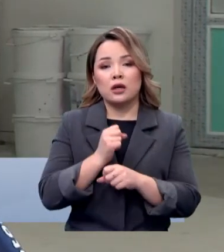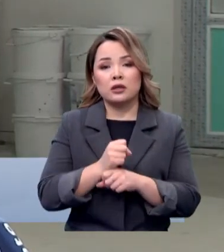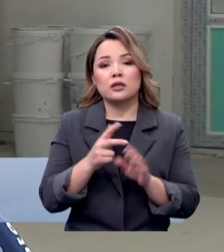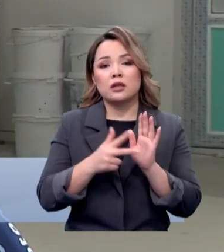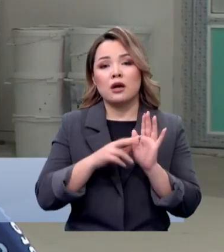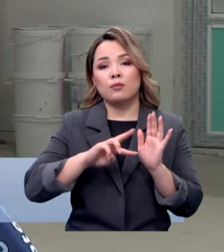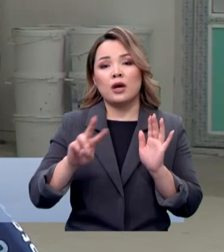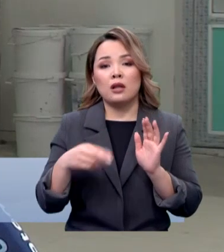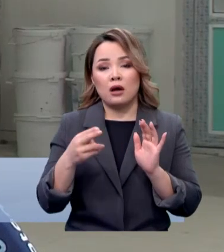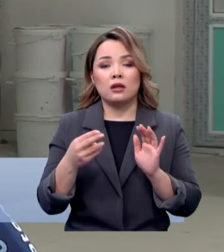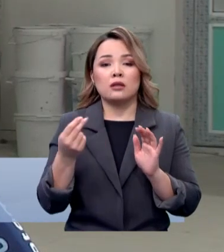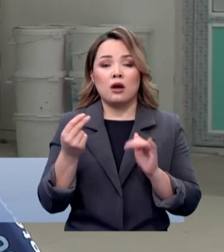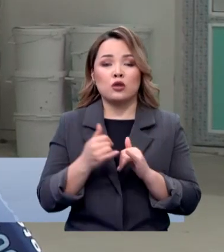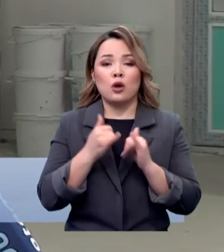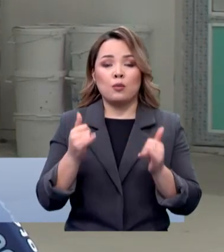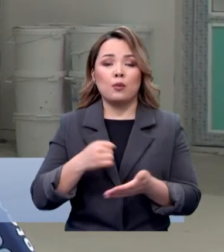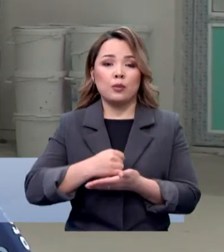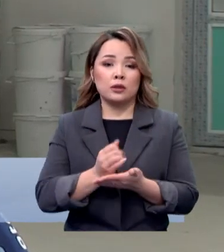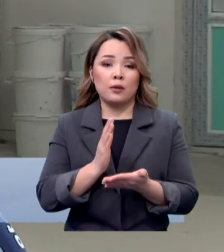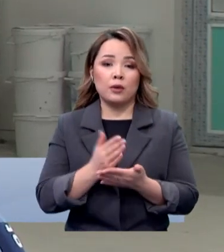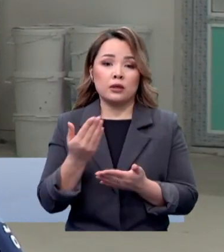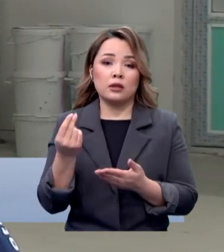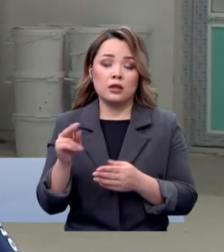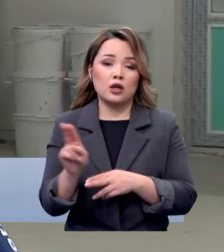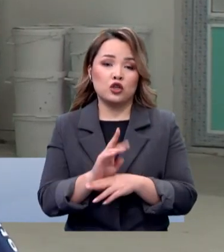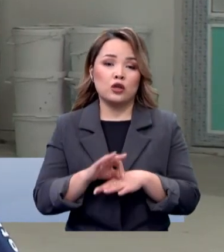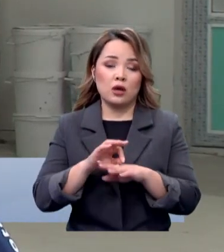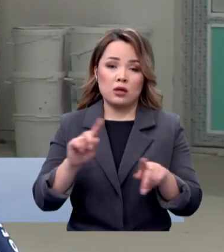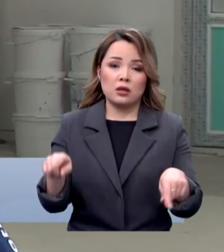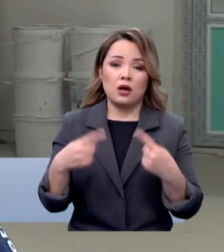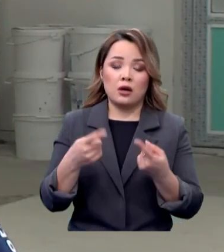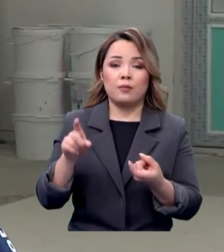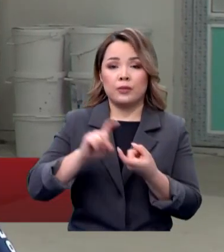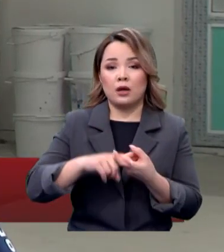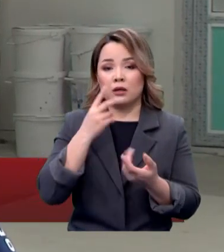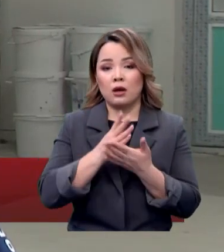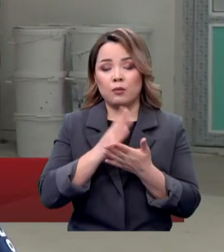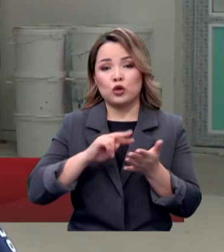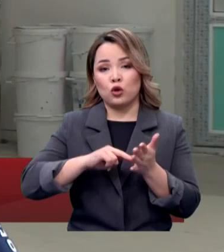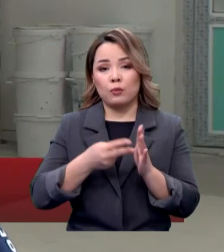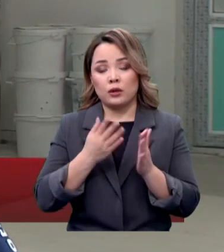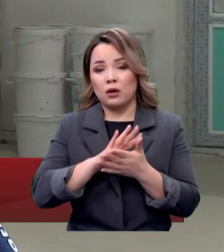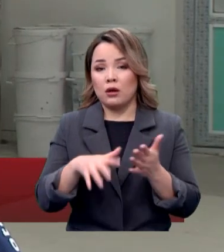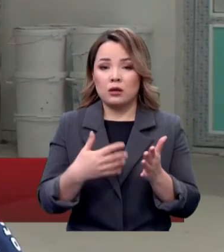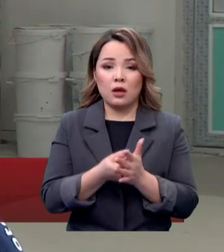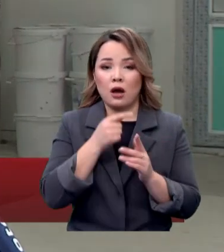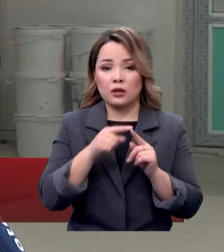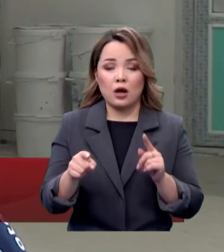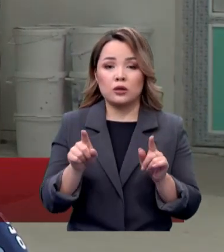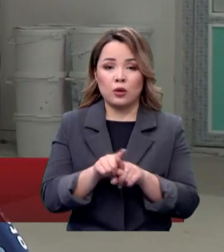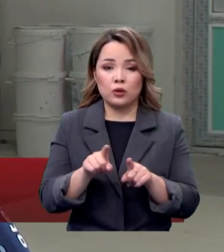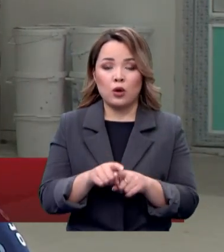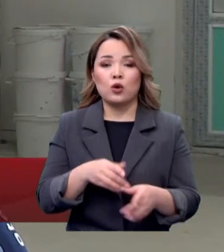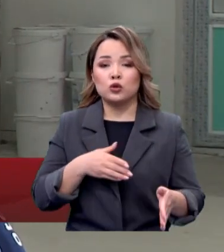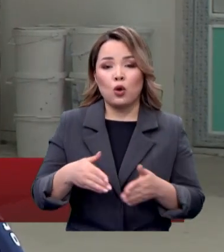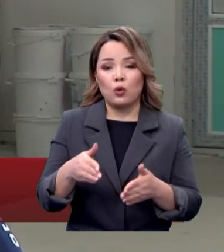8 миллиардтан астам ақша бекітілген осы капитальный ремонт деген жобаға байланысты. Бірақ әлі күнге дейін біздің жолдарымыз